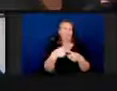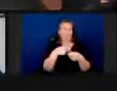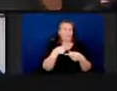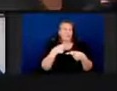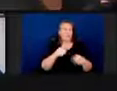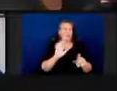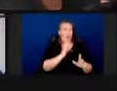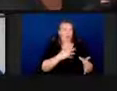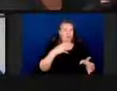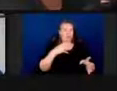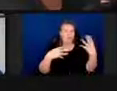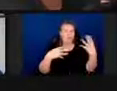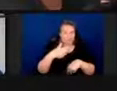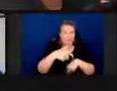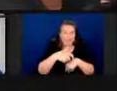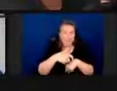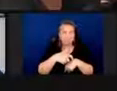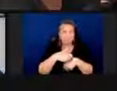وتيلر،